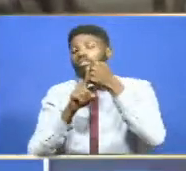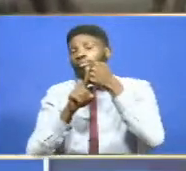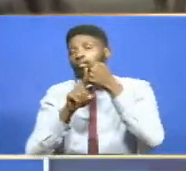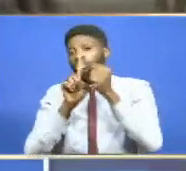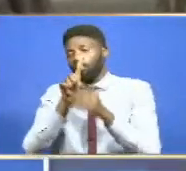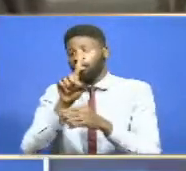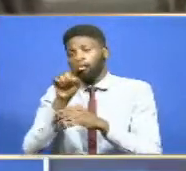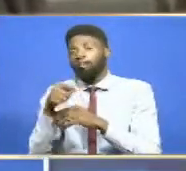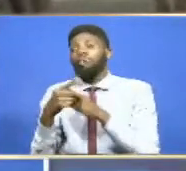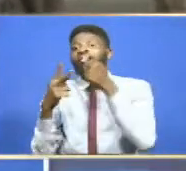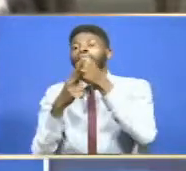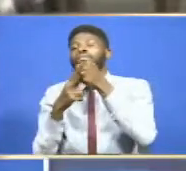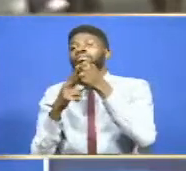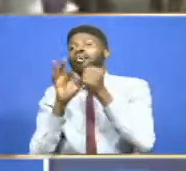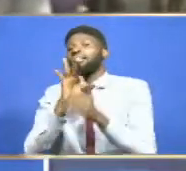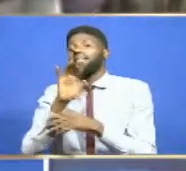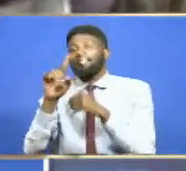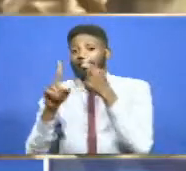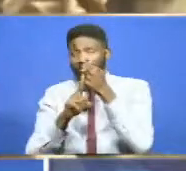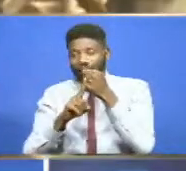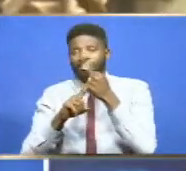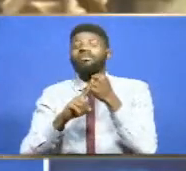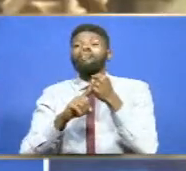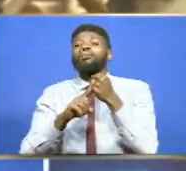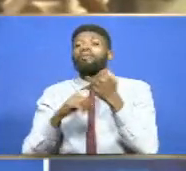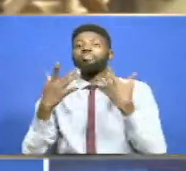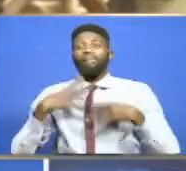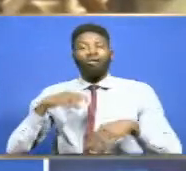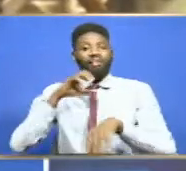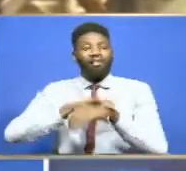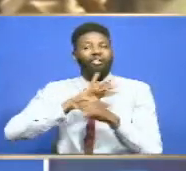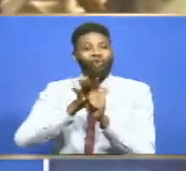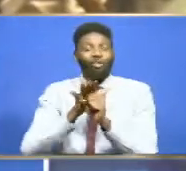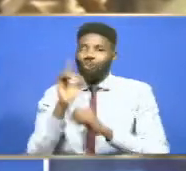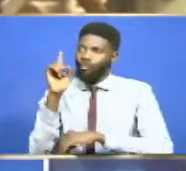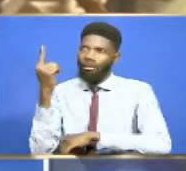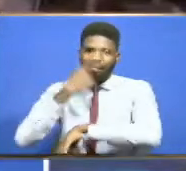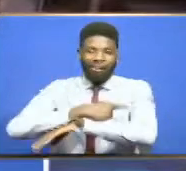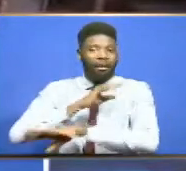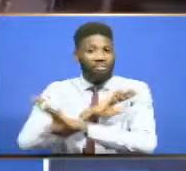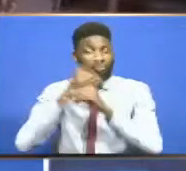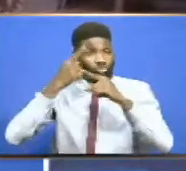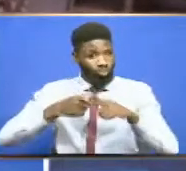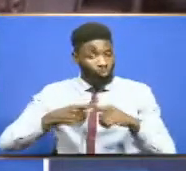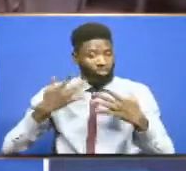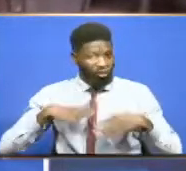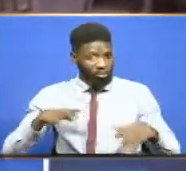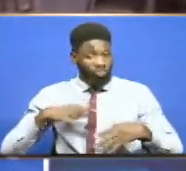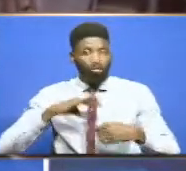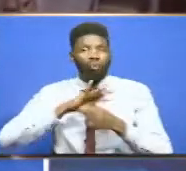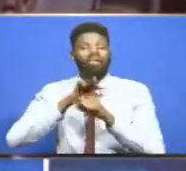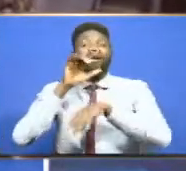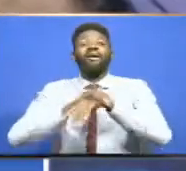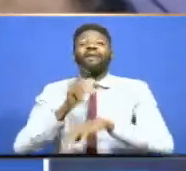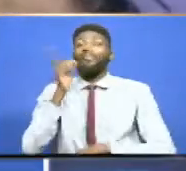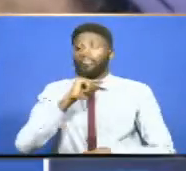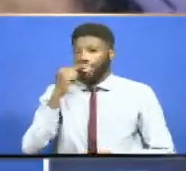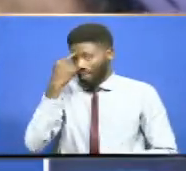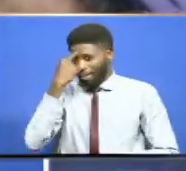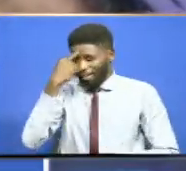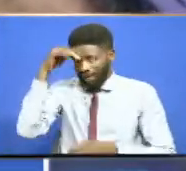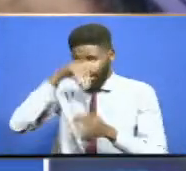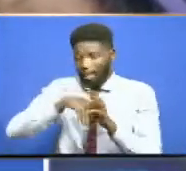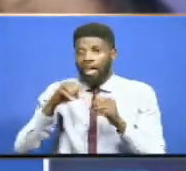1,161,736 vya maambukizi katika muda wa saa 24 na kufikisha idadi jumla ya maambukizi nchini humo